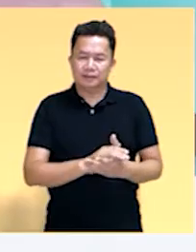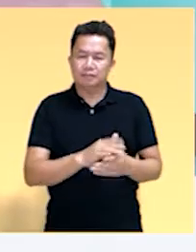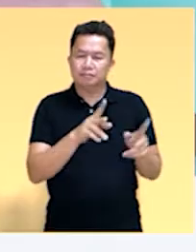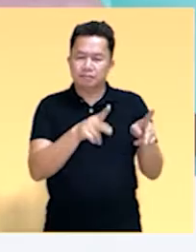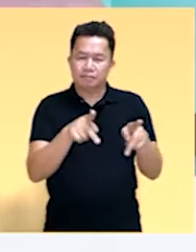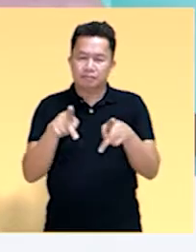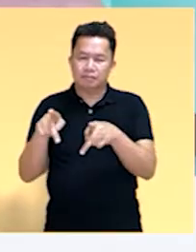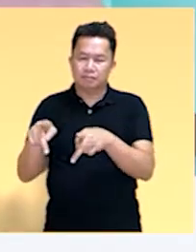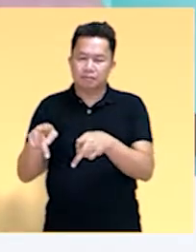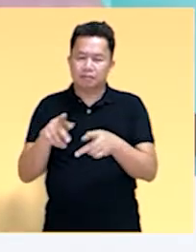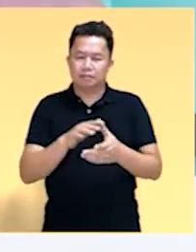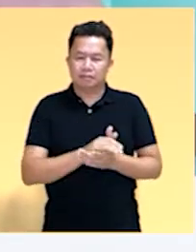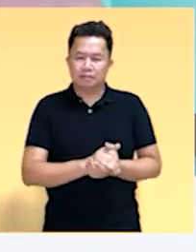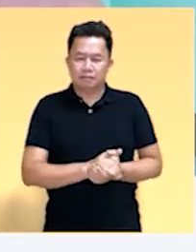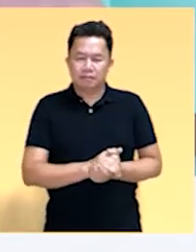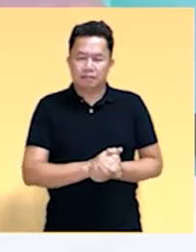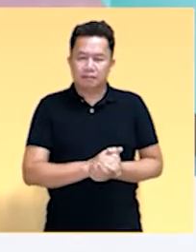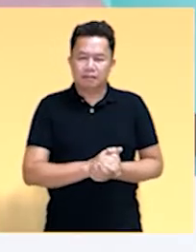Plan.